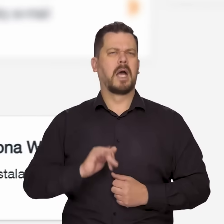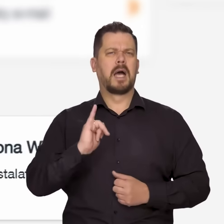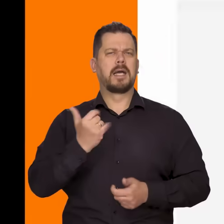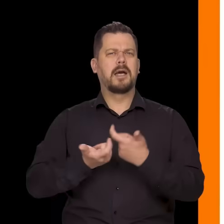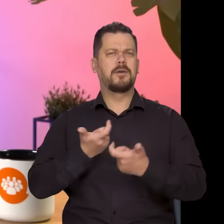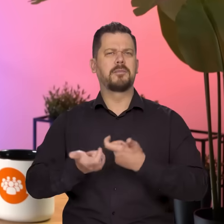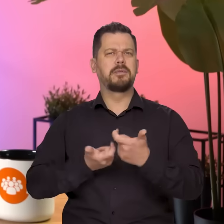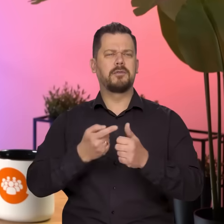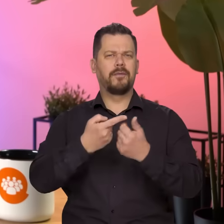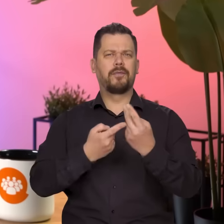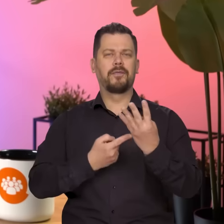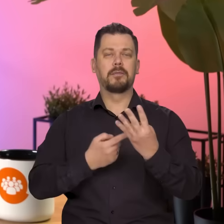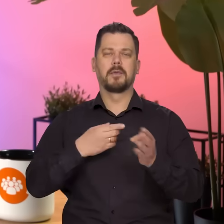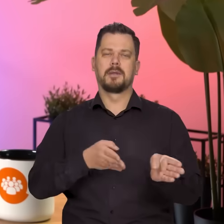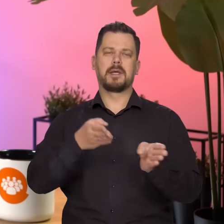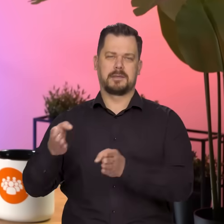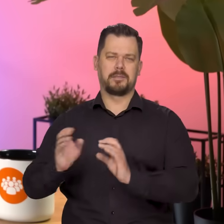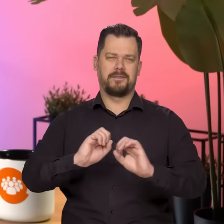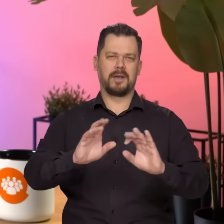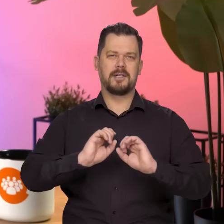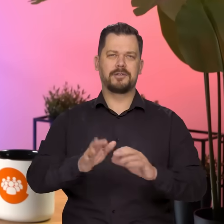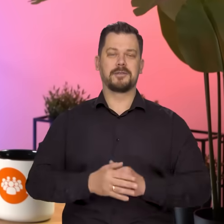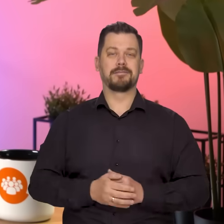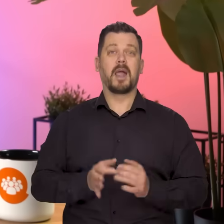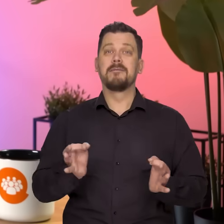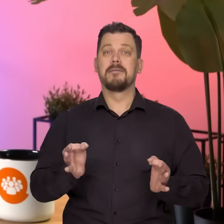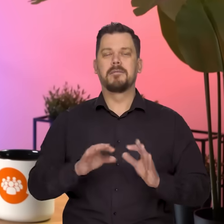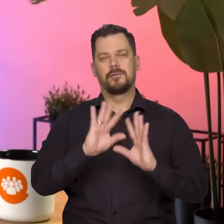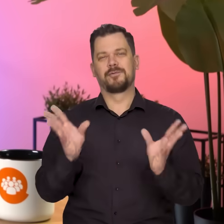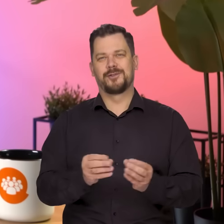www. O tym, jak korzystać z tych funkcji, dowiesz się z